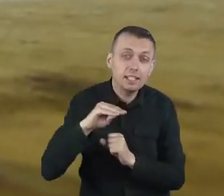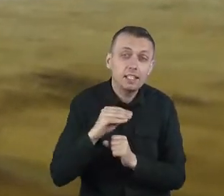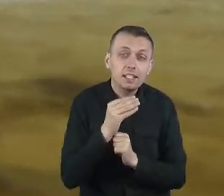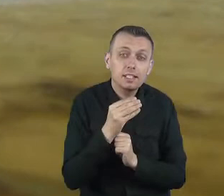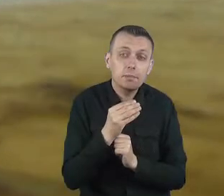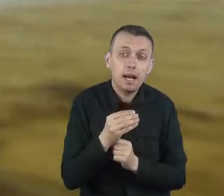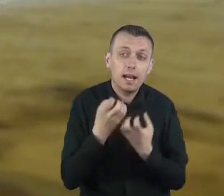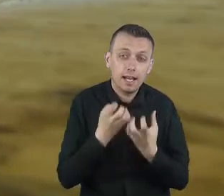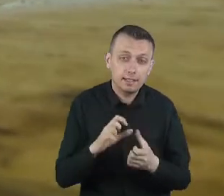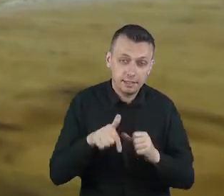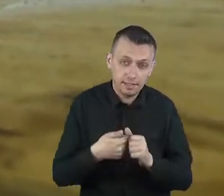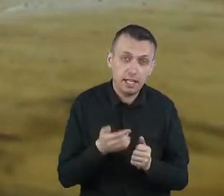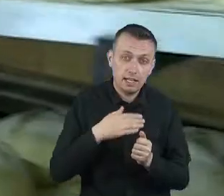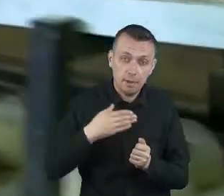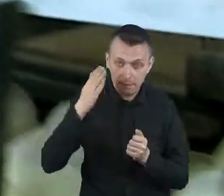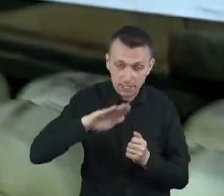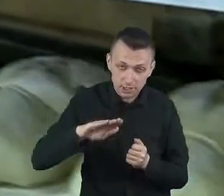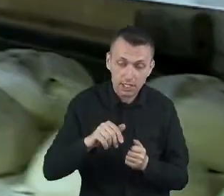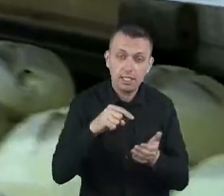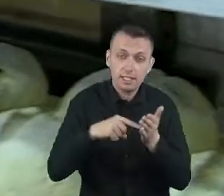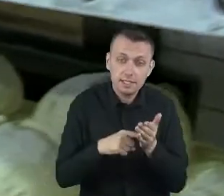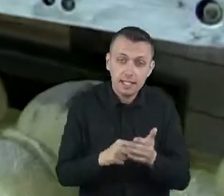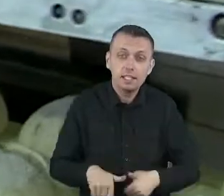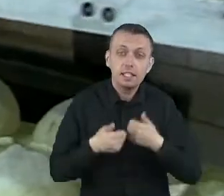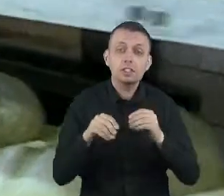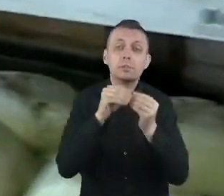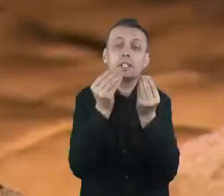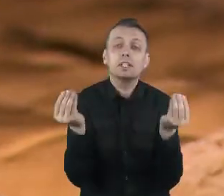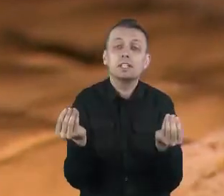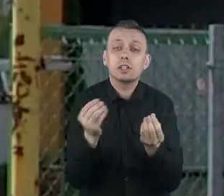kandydatów. Celem konkursu jest promocja rozwoju gospodarstw rolnych i firm